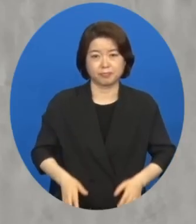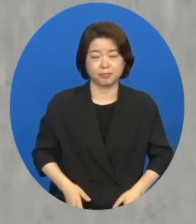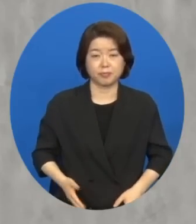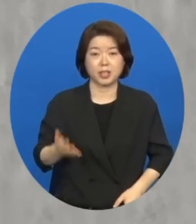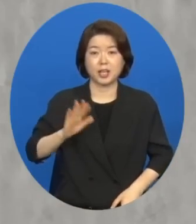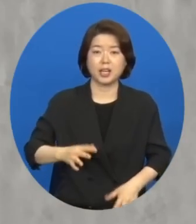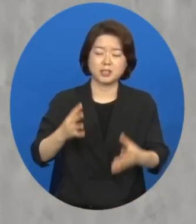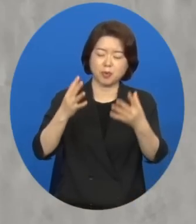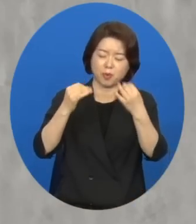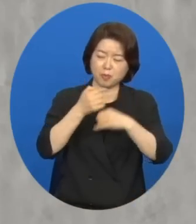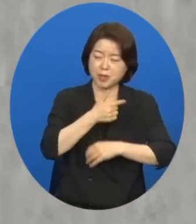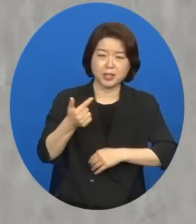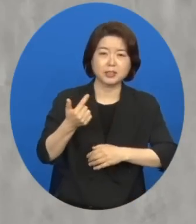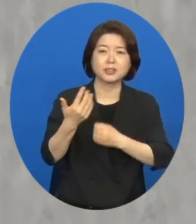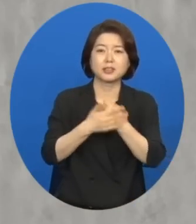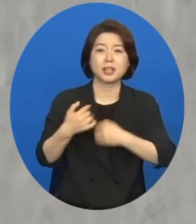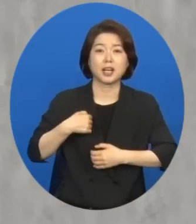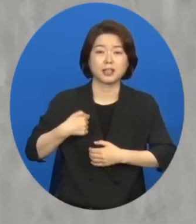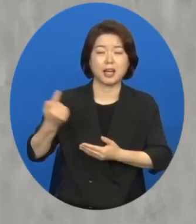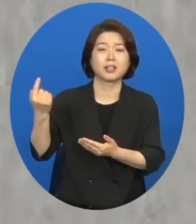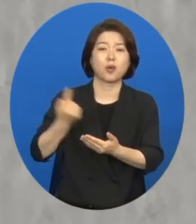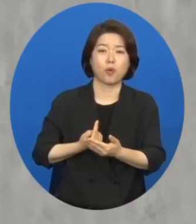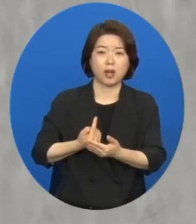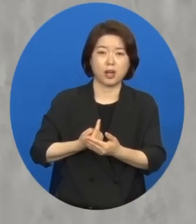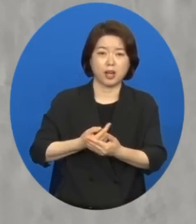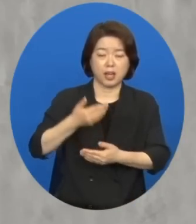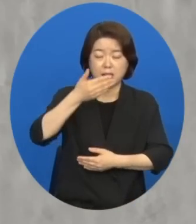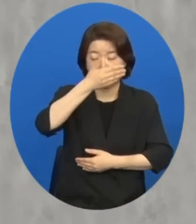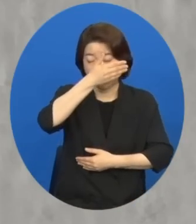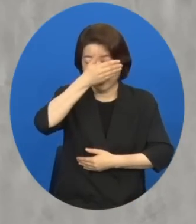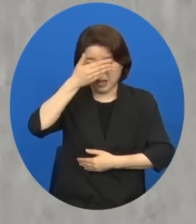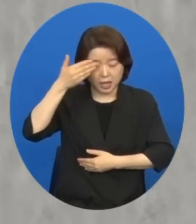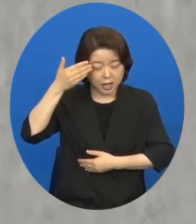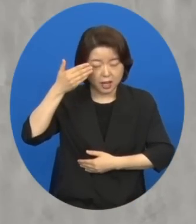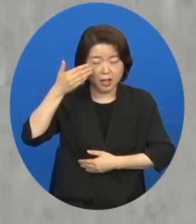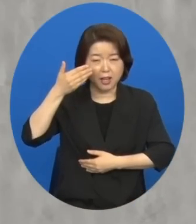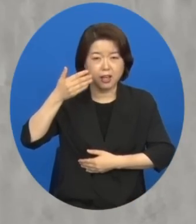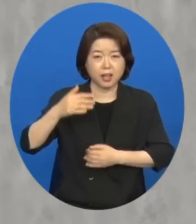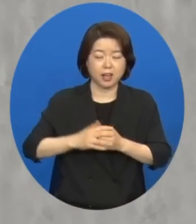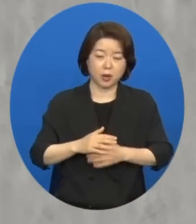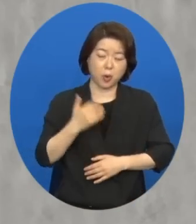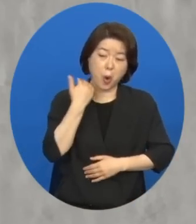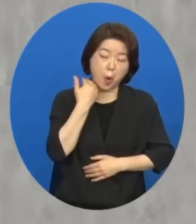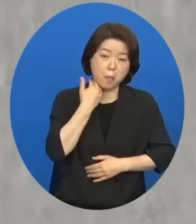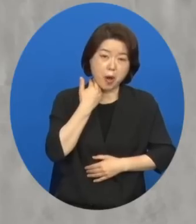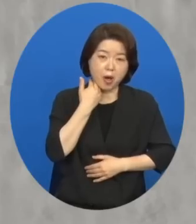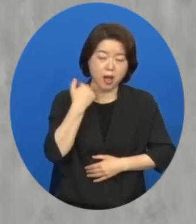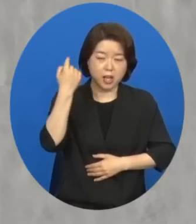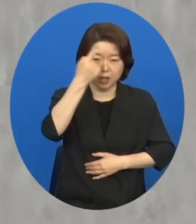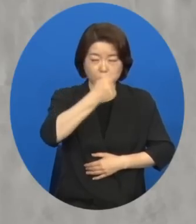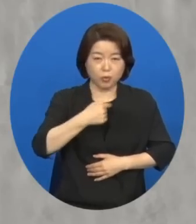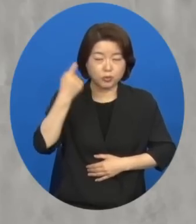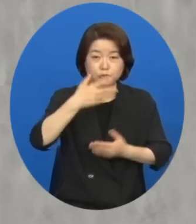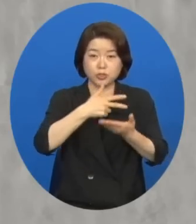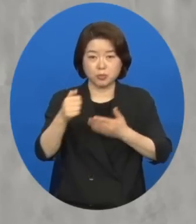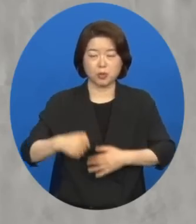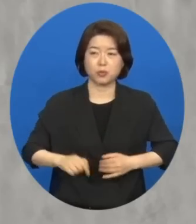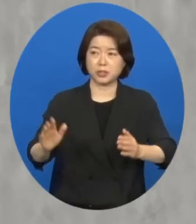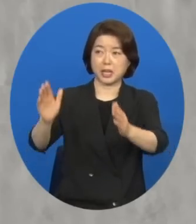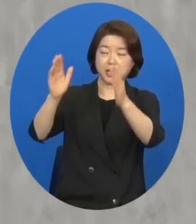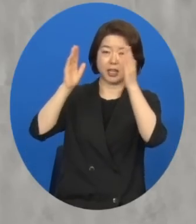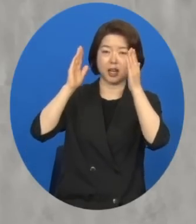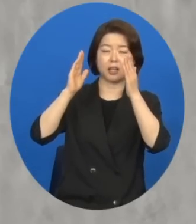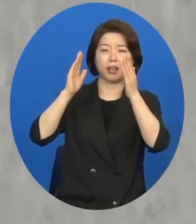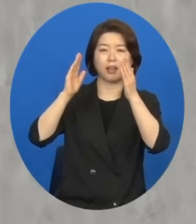큰 은혜가 나에게 머물던지 가려도 가려도 가려지지 않는 주님의 얼굴이 나를 향해 미소